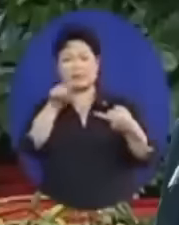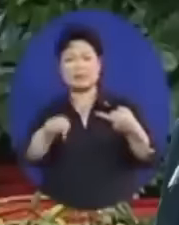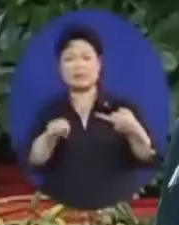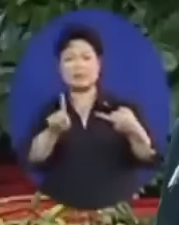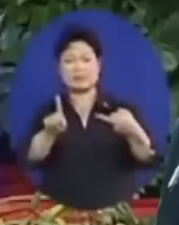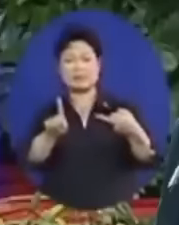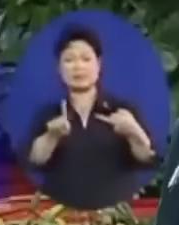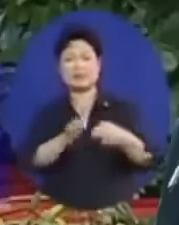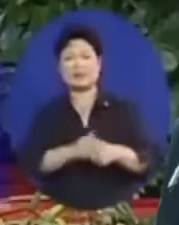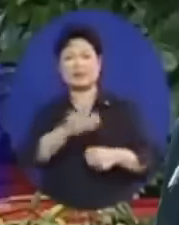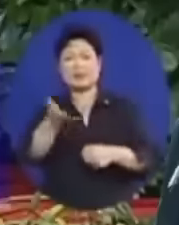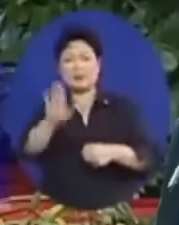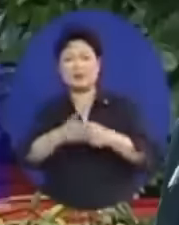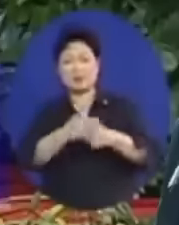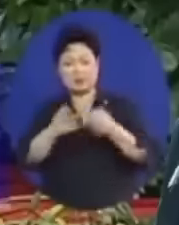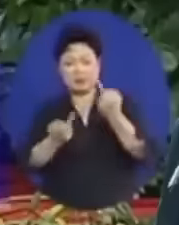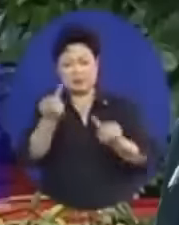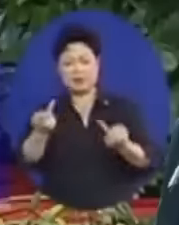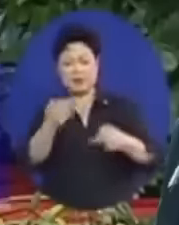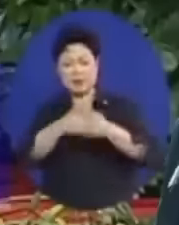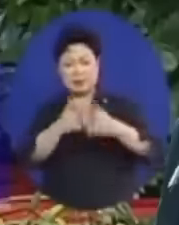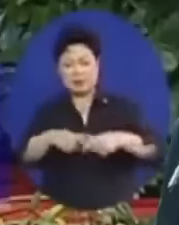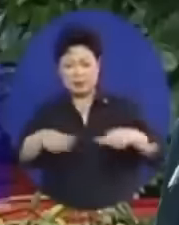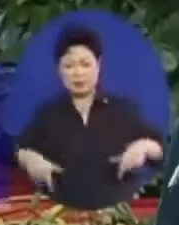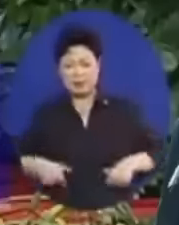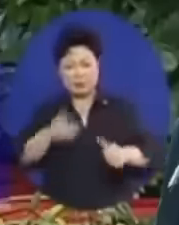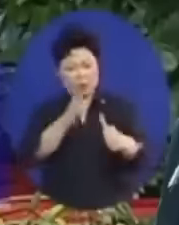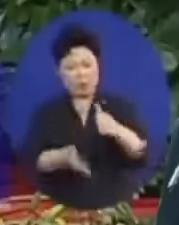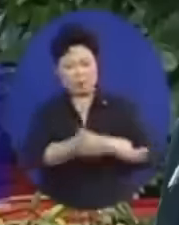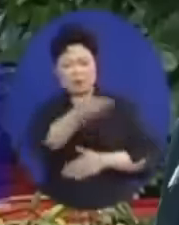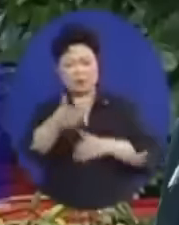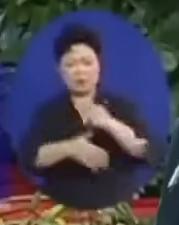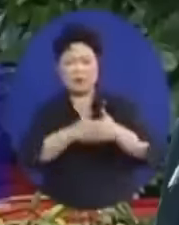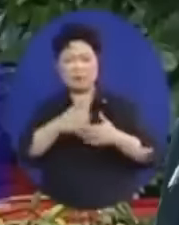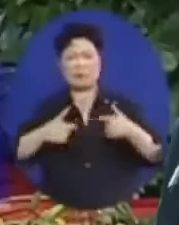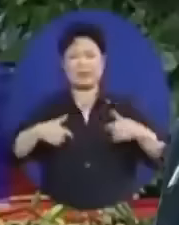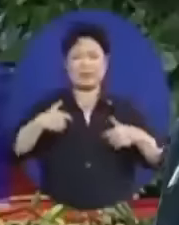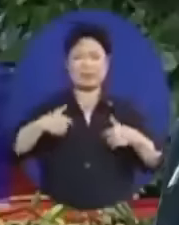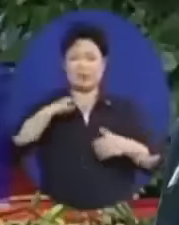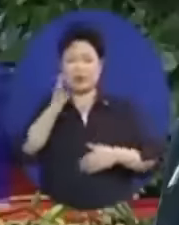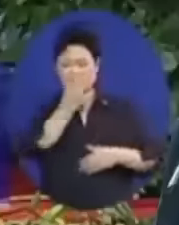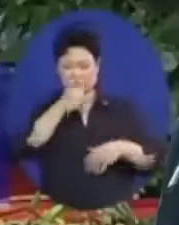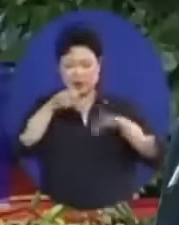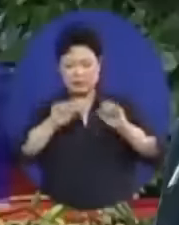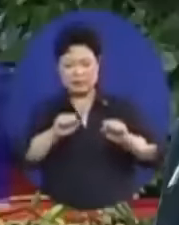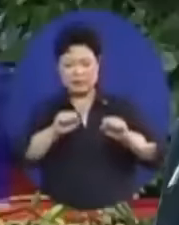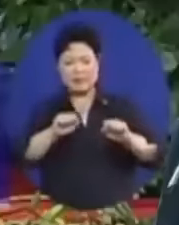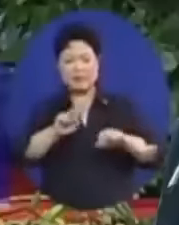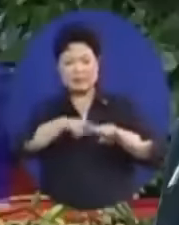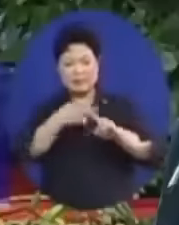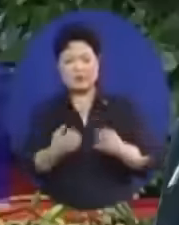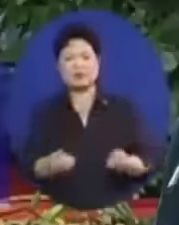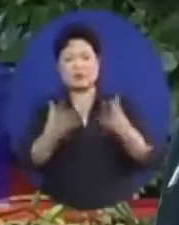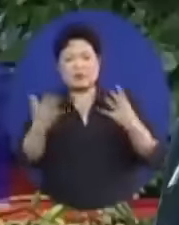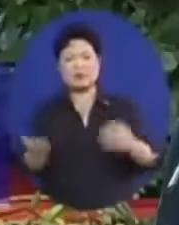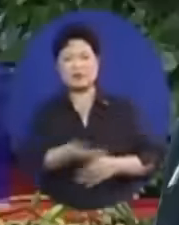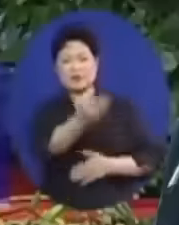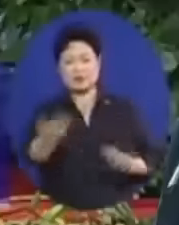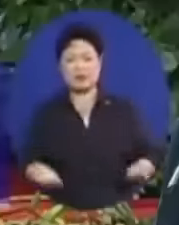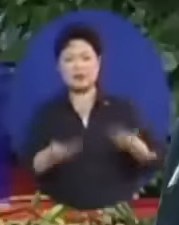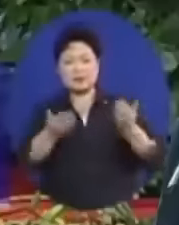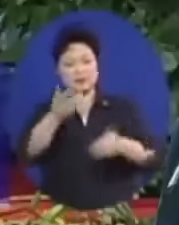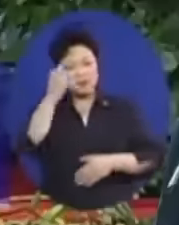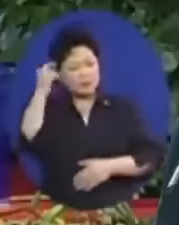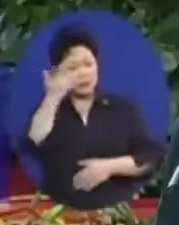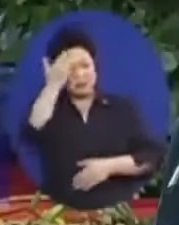형제들아 내가 하나님의 모든 자비하심으로 너희를 권하느니 너희 몸을 하나님이 기뻐하시는 거룩한 산 제물로 드리라 너희가 드릴 영적 예배라고